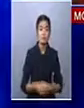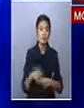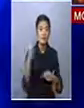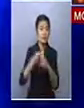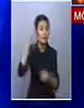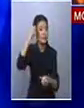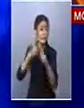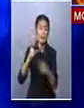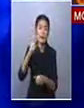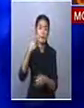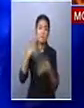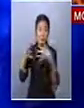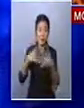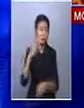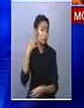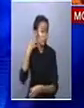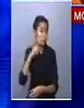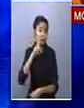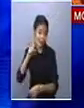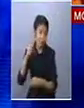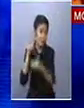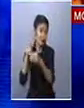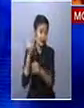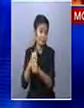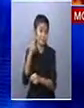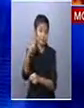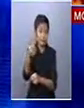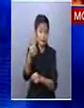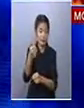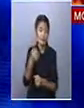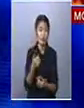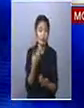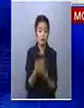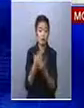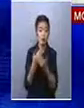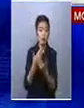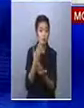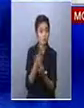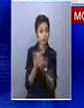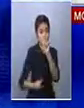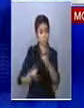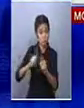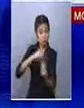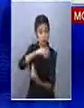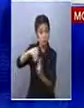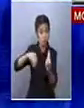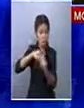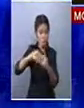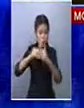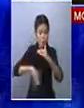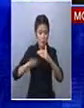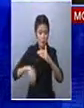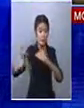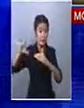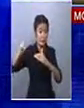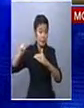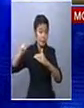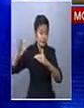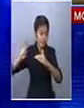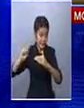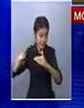ยวไว้ค่อยโทรมาถามที่ DBS ก็ได้นะครับตรงนี้เนี่ยดัชนี CSI 300ตกลงมาประมาณเกือบ 30% แต่ว่